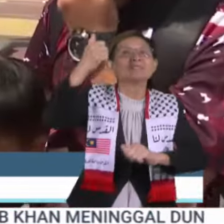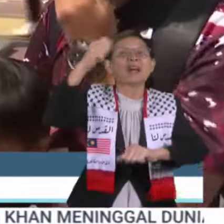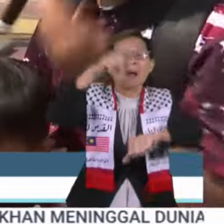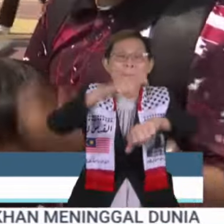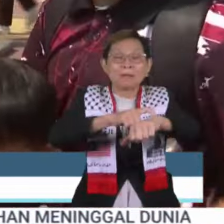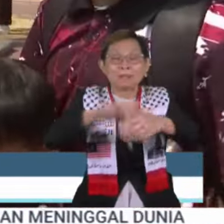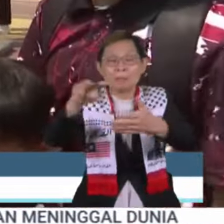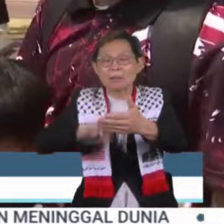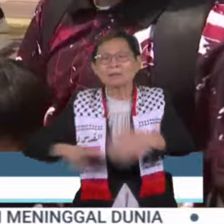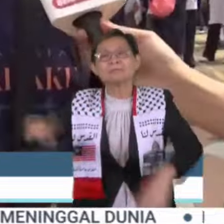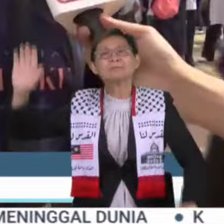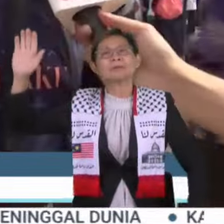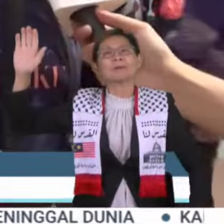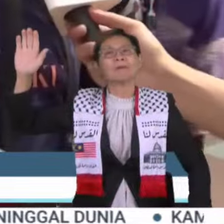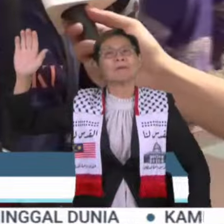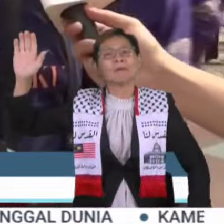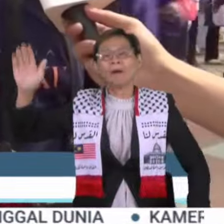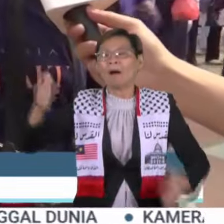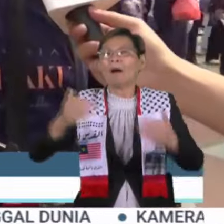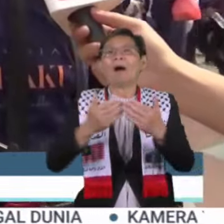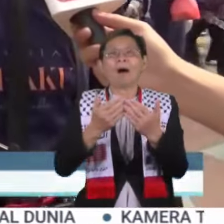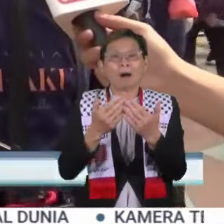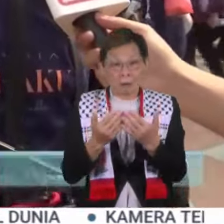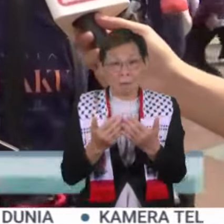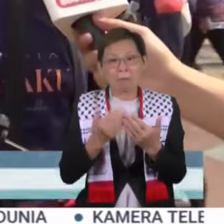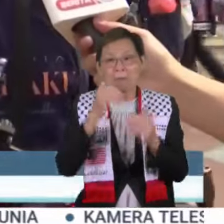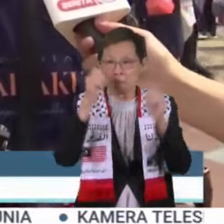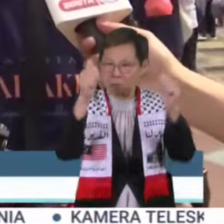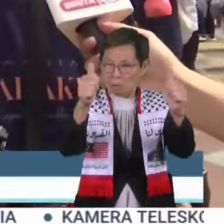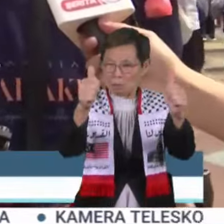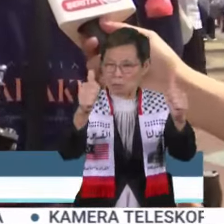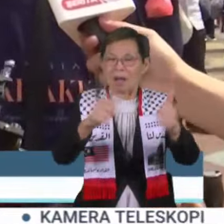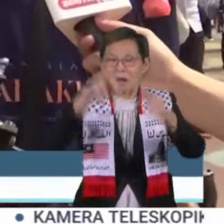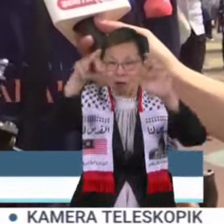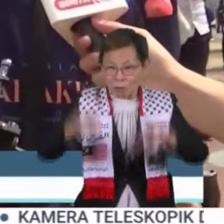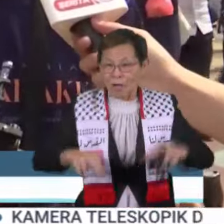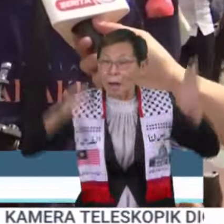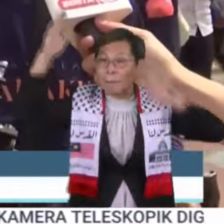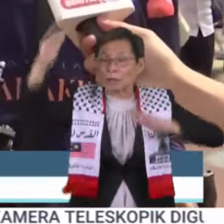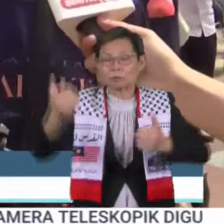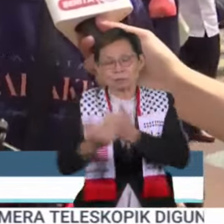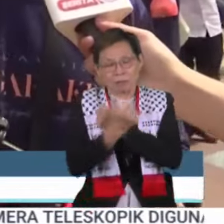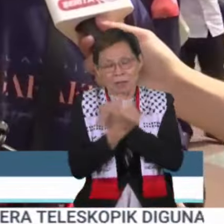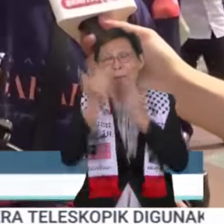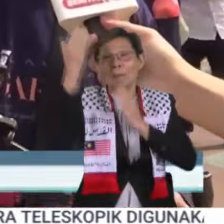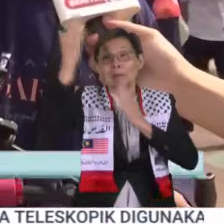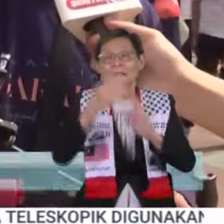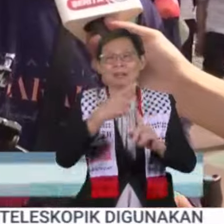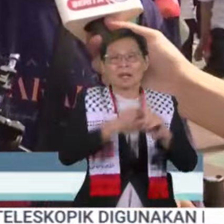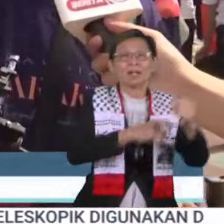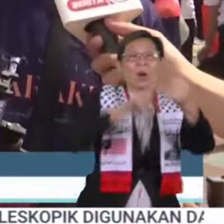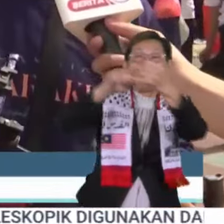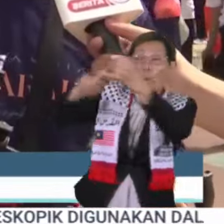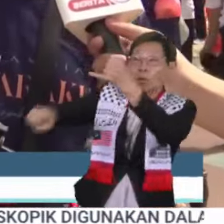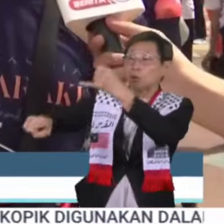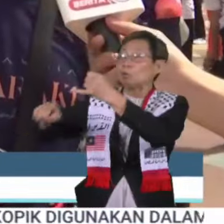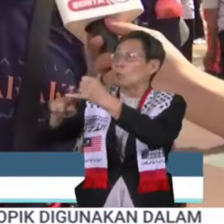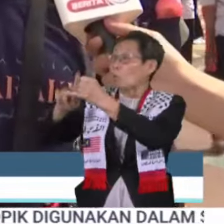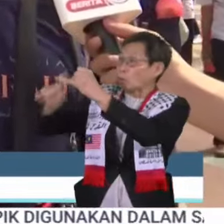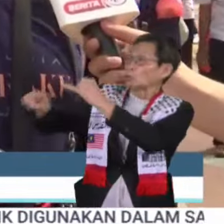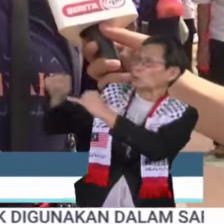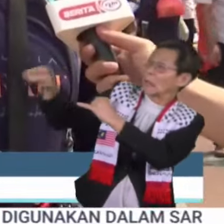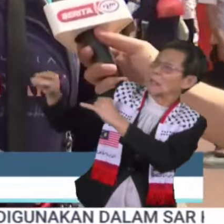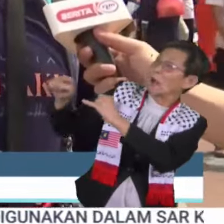baca Iqra tadi. Oh, alhamdulillah. Baguslah. Rakyat Malaysia semua patriotik apa semua. Daripada hujung sana ke hujung sana